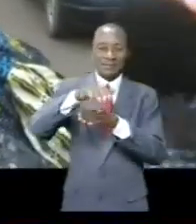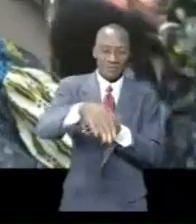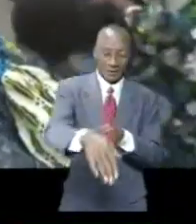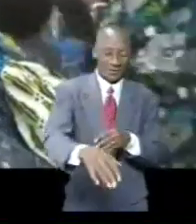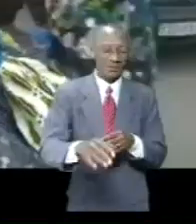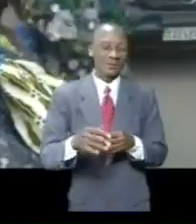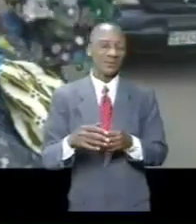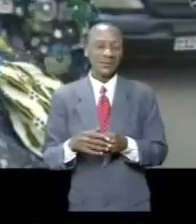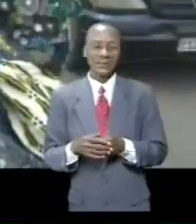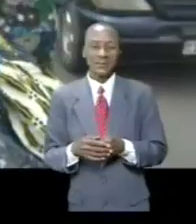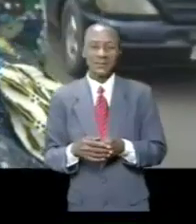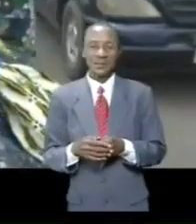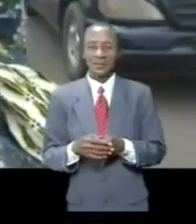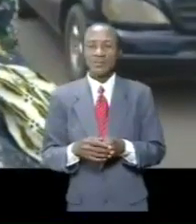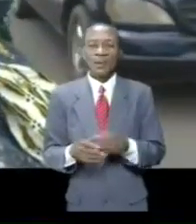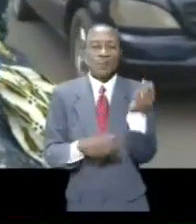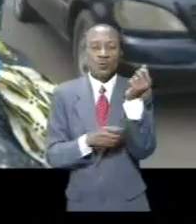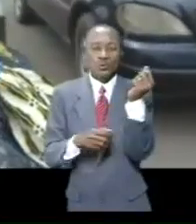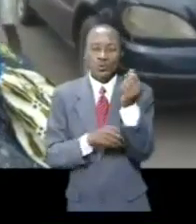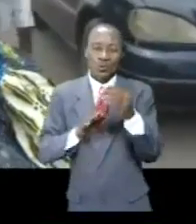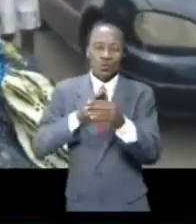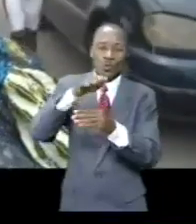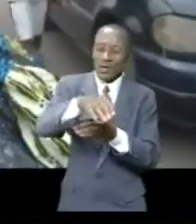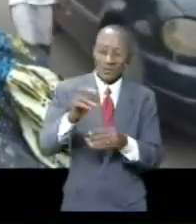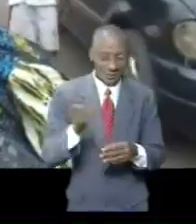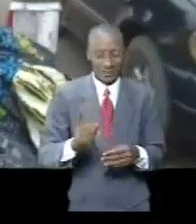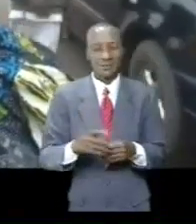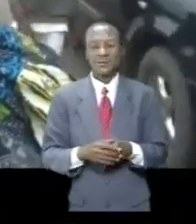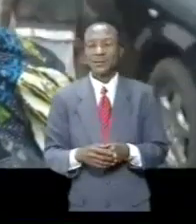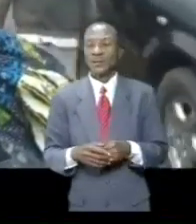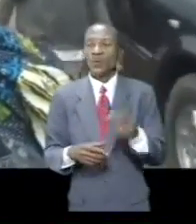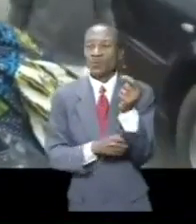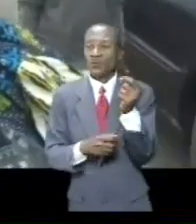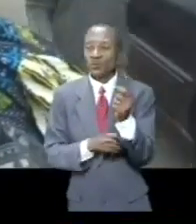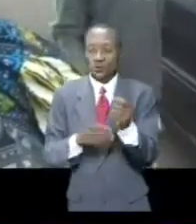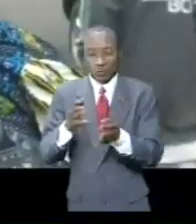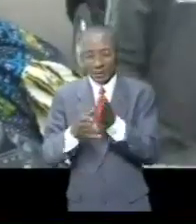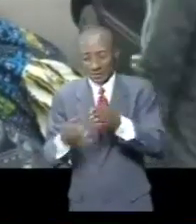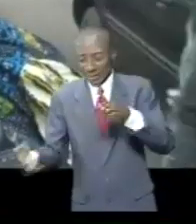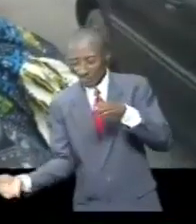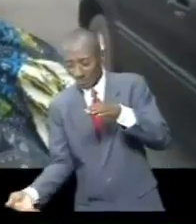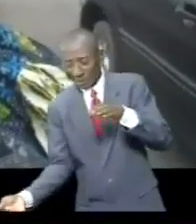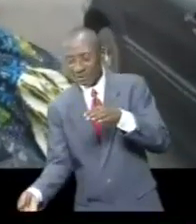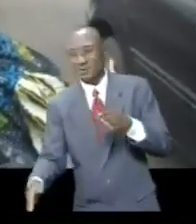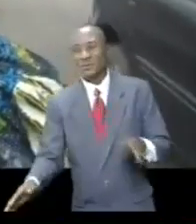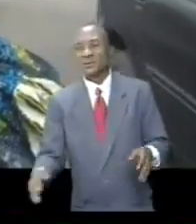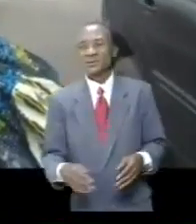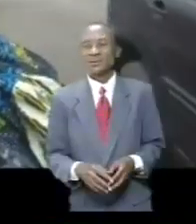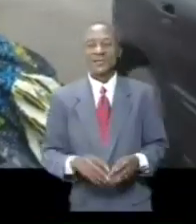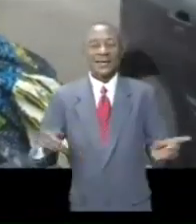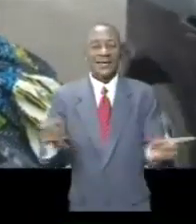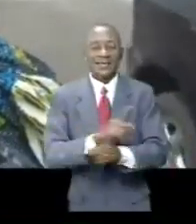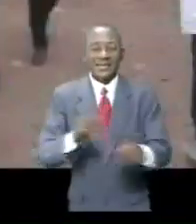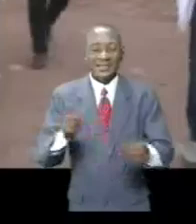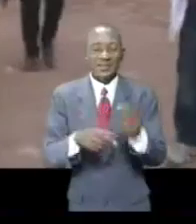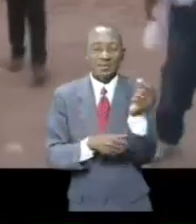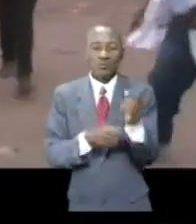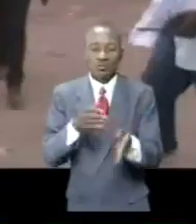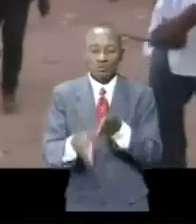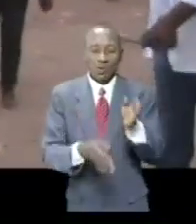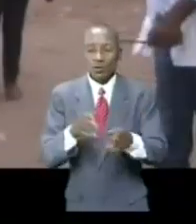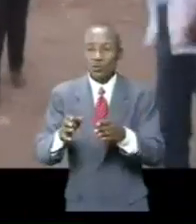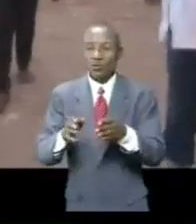fait pas. Nous demandons à nos autorités, surtout aux policiers de roulage, d'interdire le piéton.